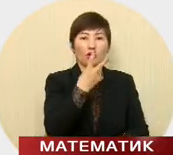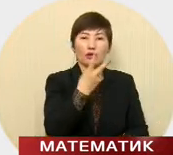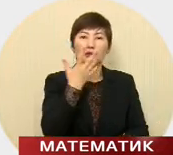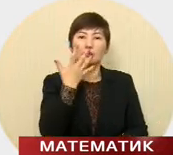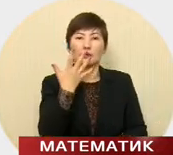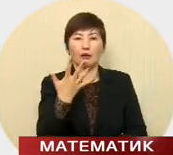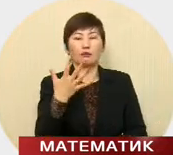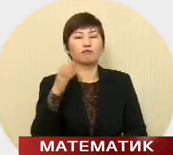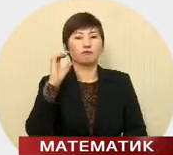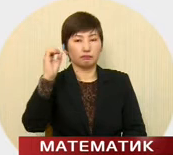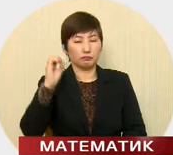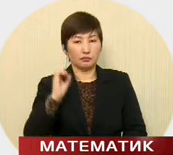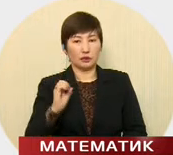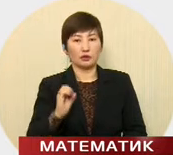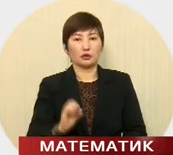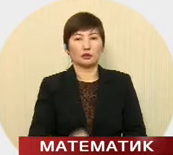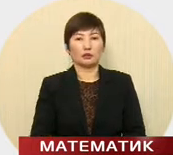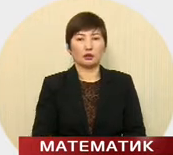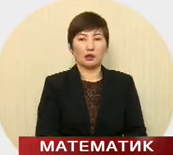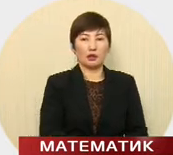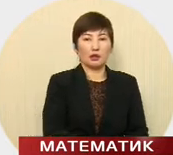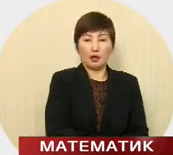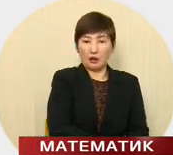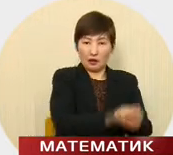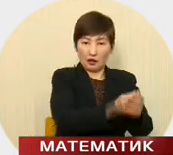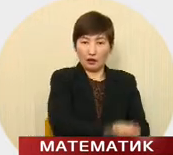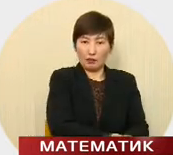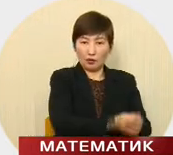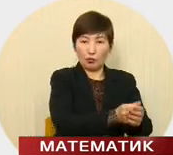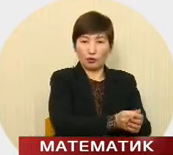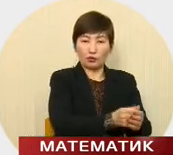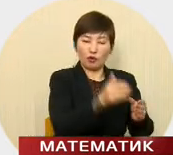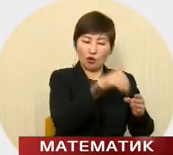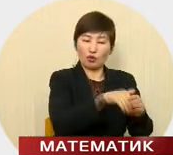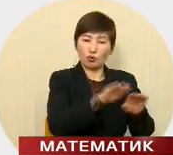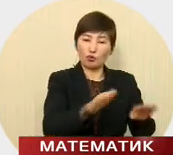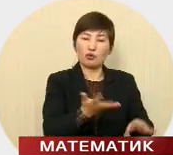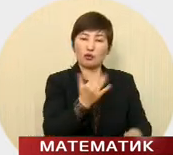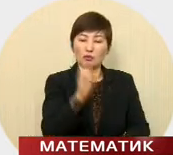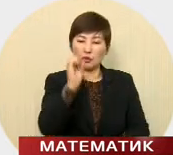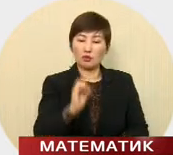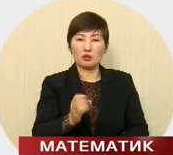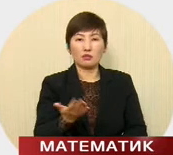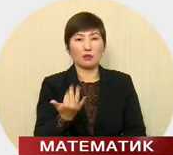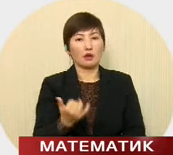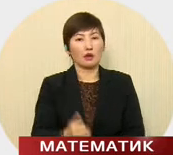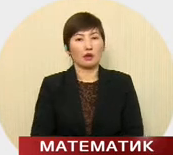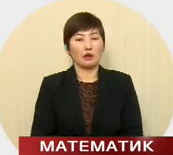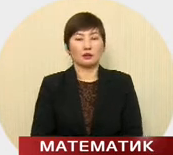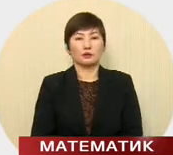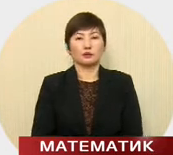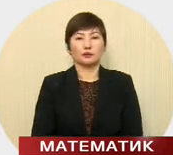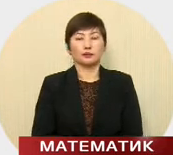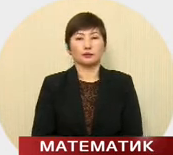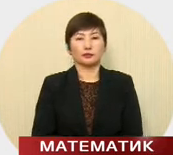нь. За одоо бид нар гар бөмбөгийн дугуйланд нийт сурагчдын хэдэн хувь нь хамрагддаг юм бэ гэдгийг олохын тулд өөрөөр хэлбэл